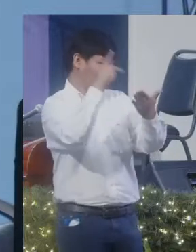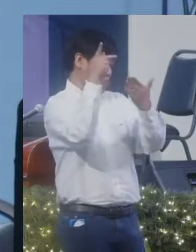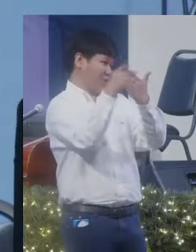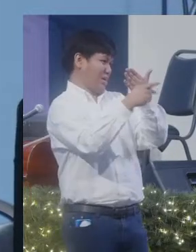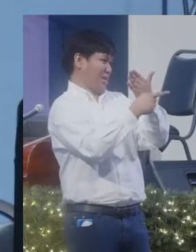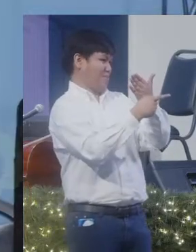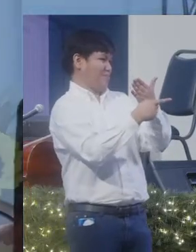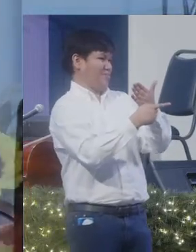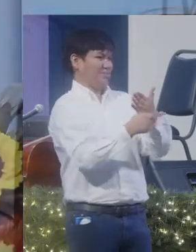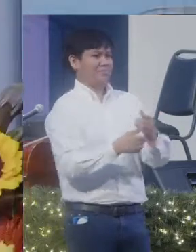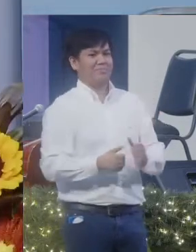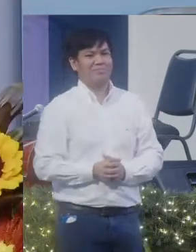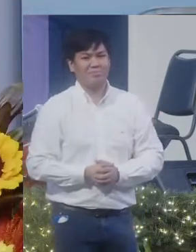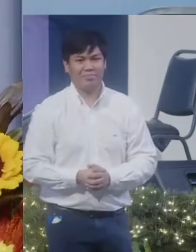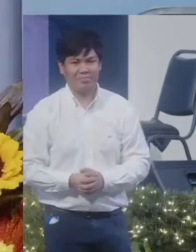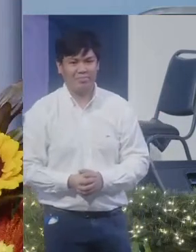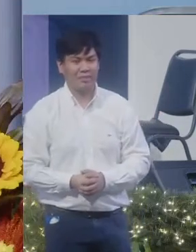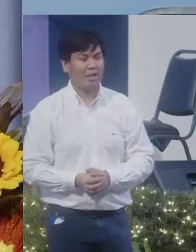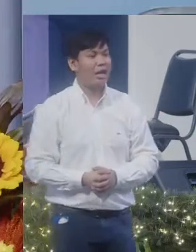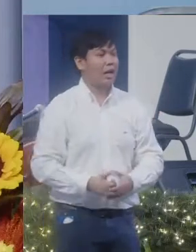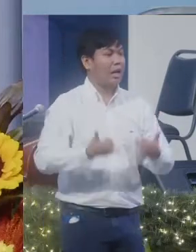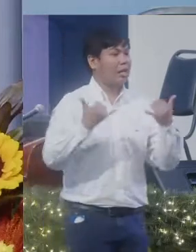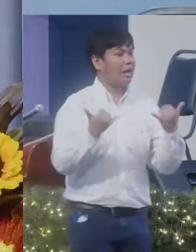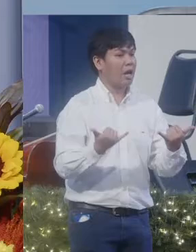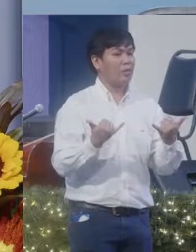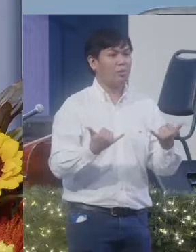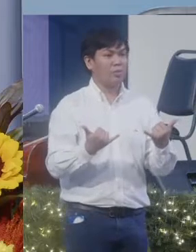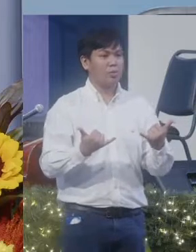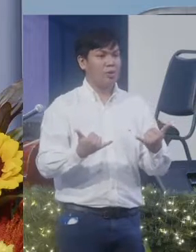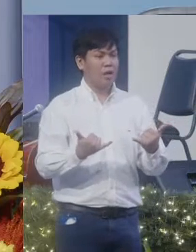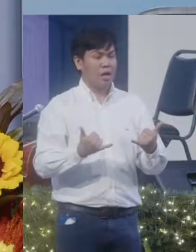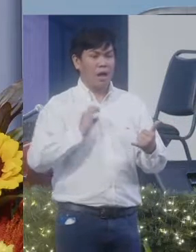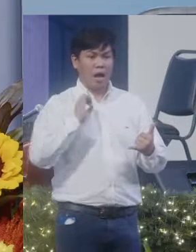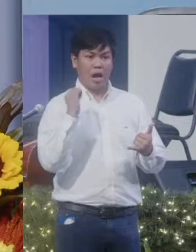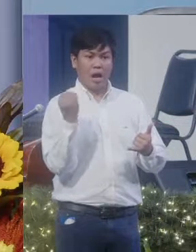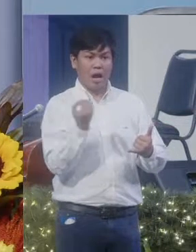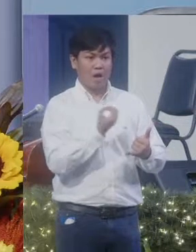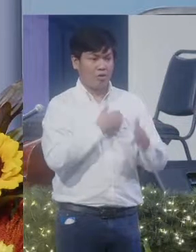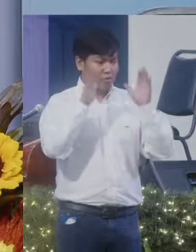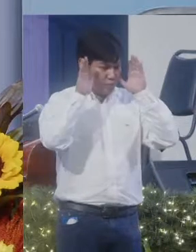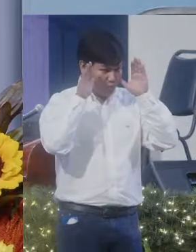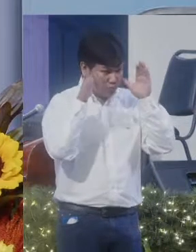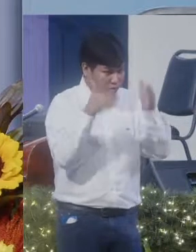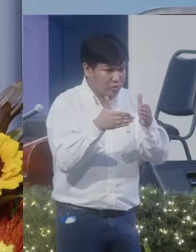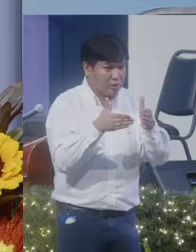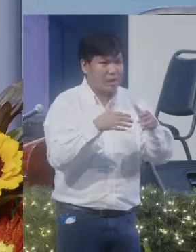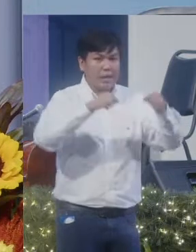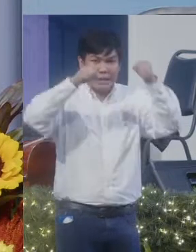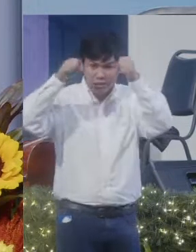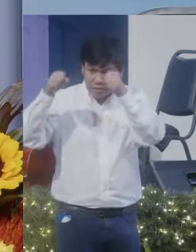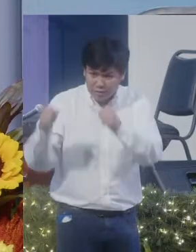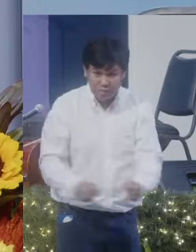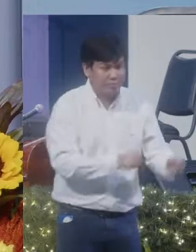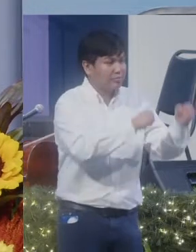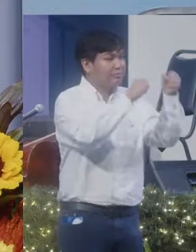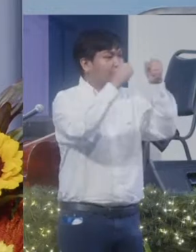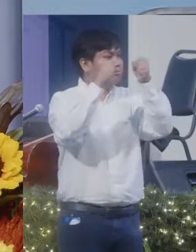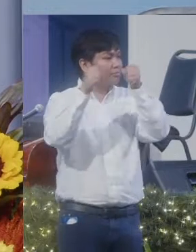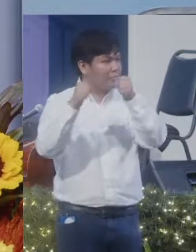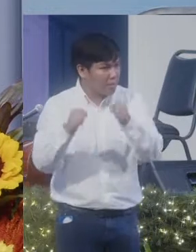Ang makapangyarihang pangingisda ng mga hinirang ng Panginoon.